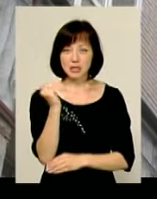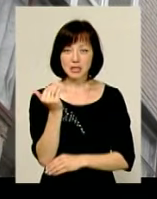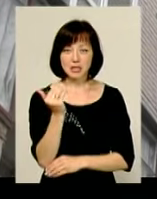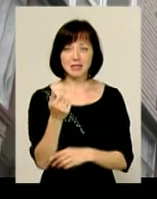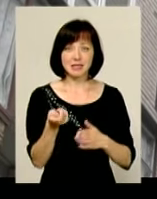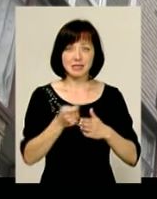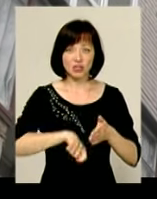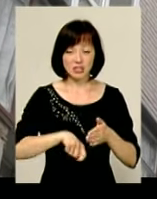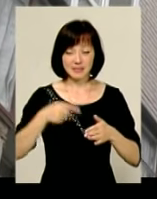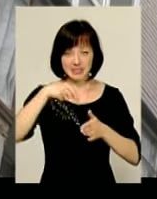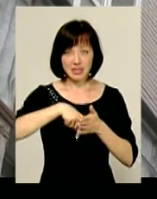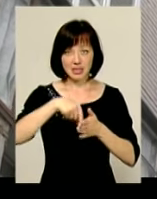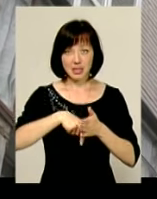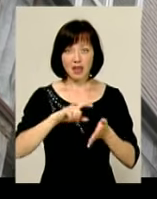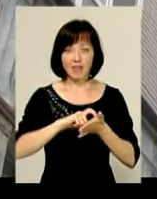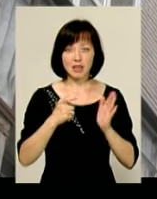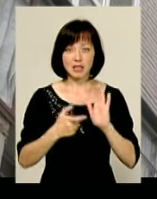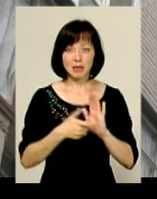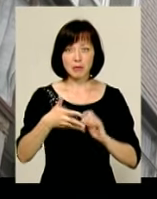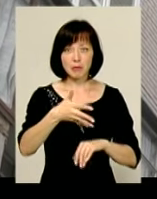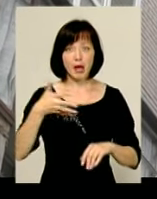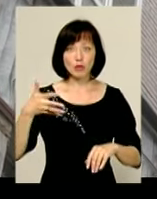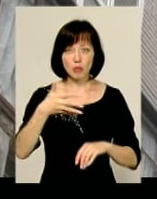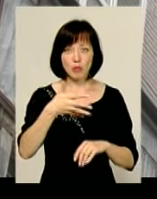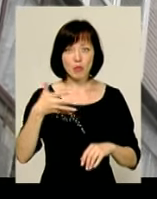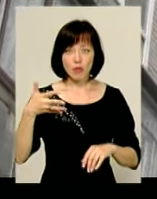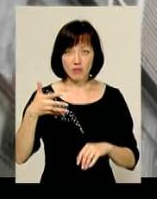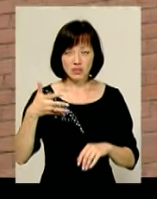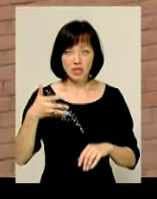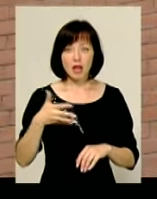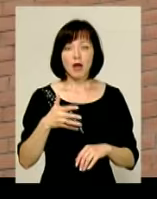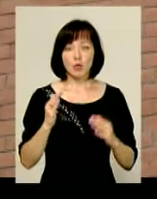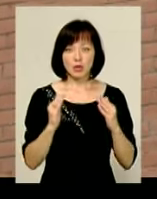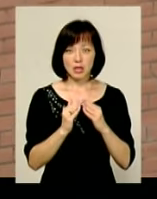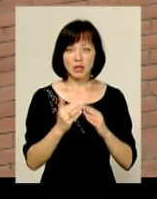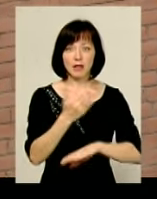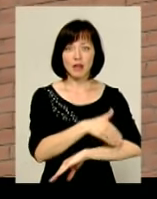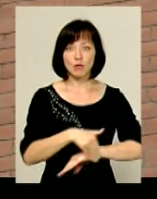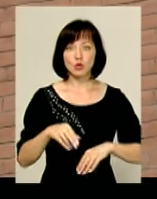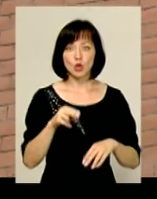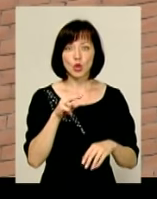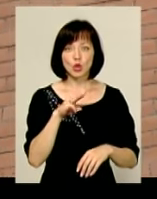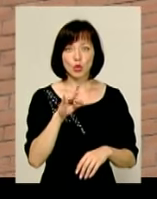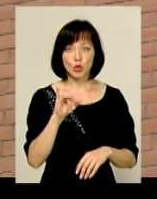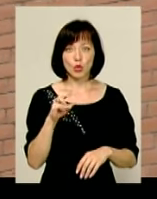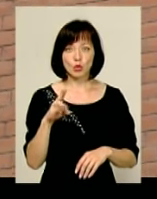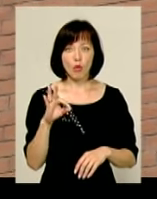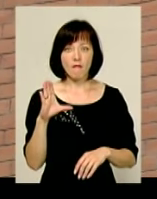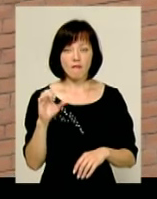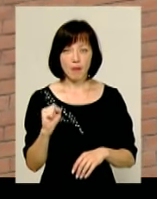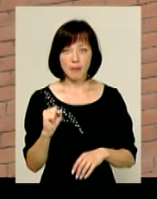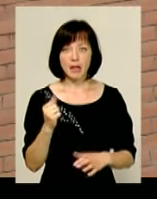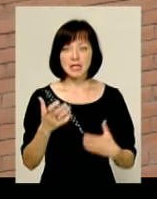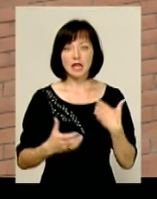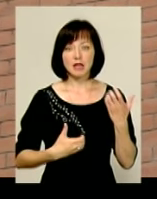Малеча зачинилася із середини. Квартира знаходиться на п'ятому поверсі багатоповерхівки, що на вулиці Трудова обласного центру.